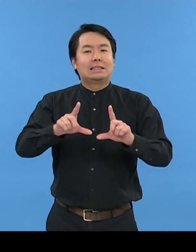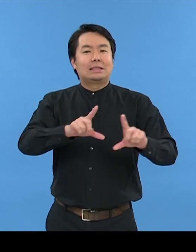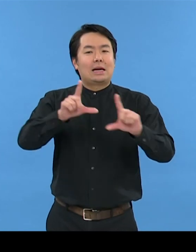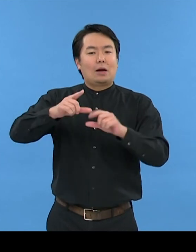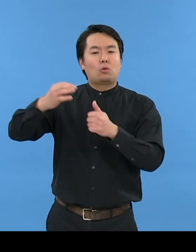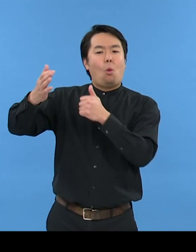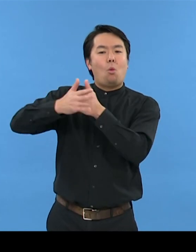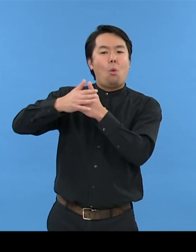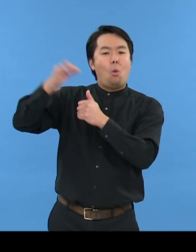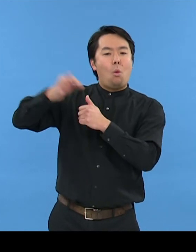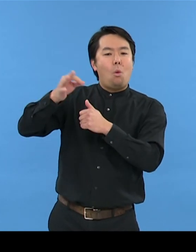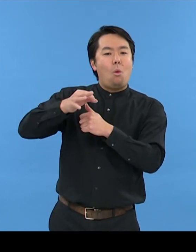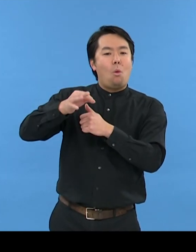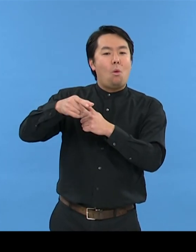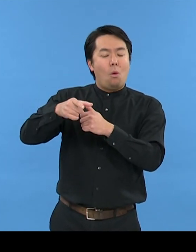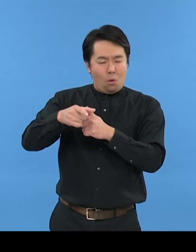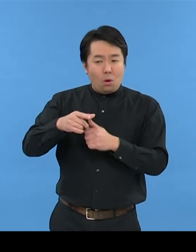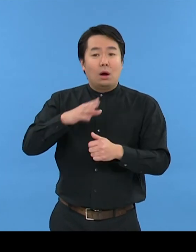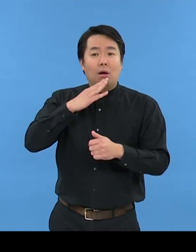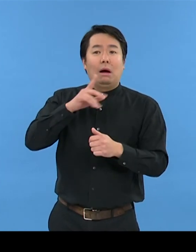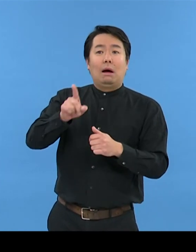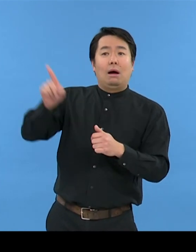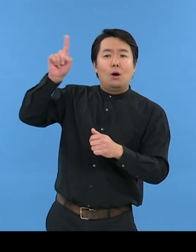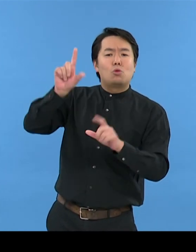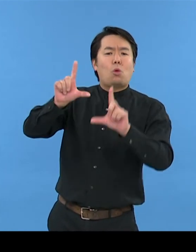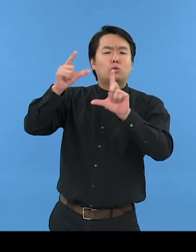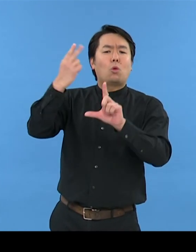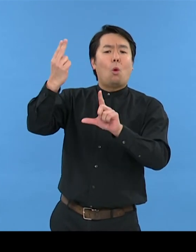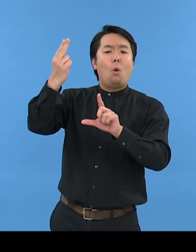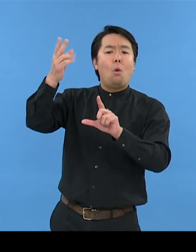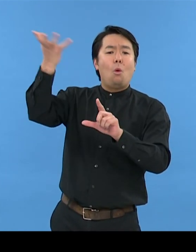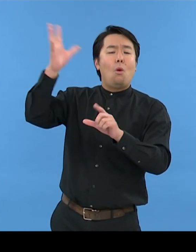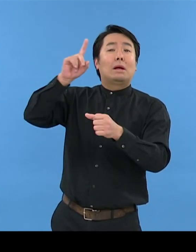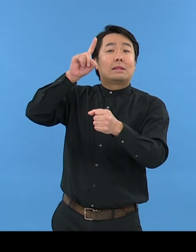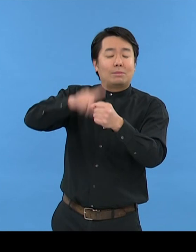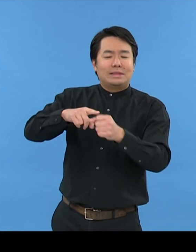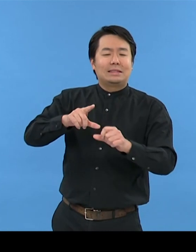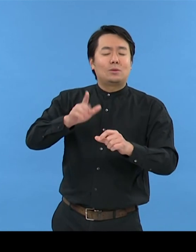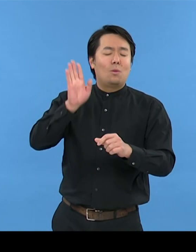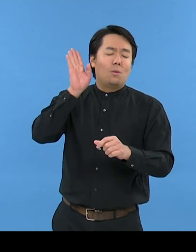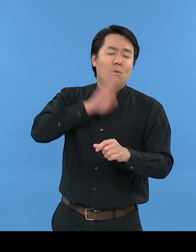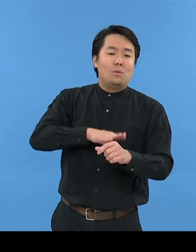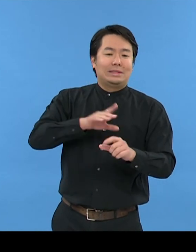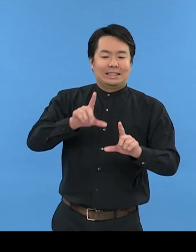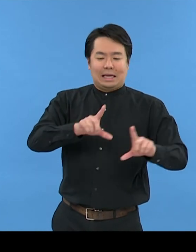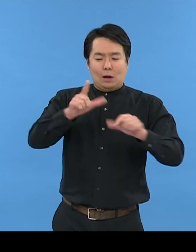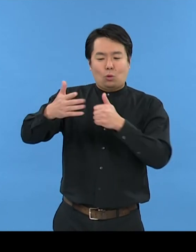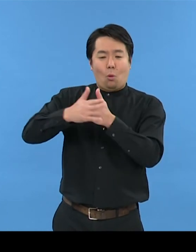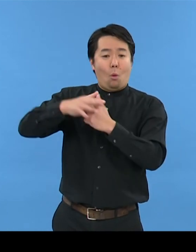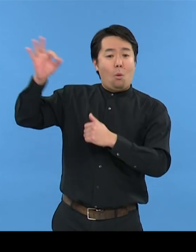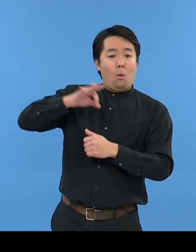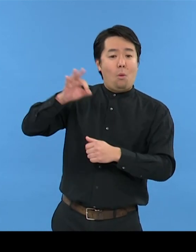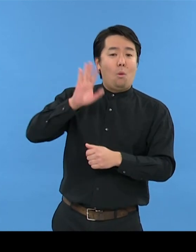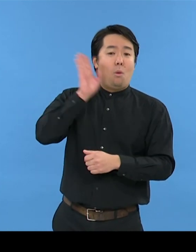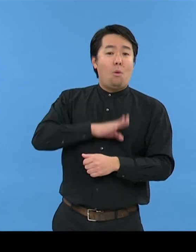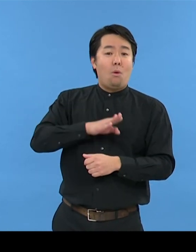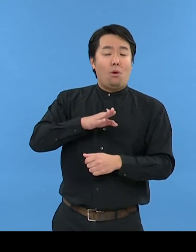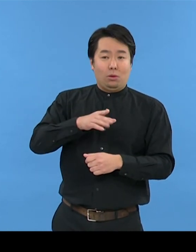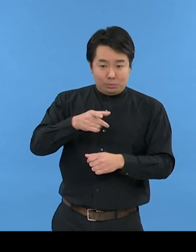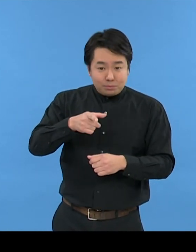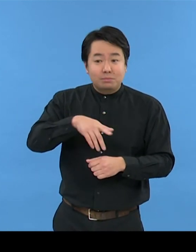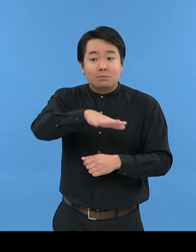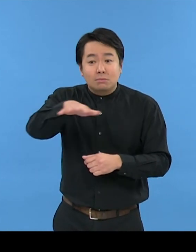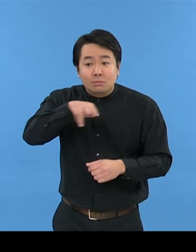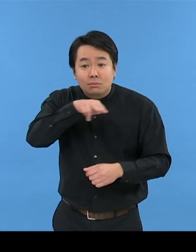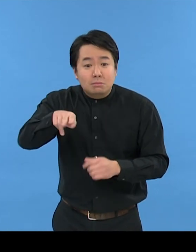保護バックに東京都がいたので生活保護はかけやすくてあんな経験してたらソーシャルワークとして